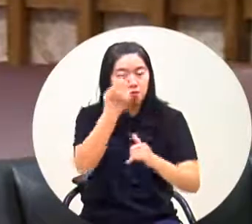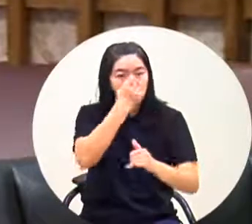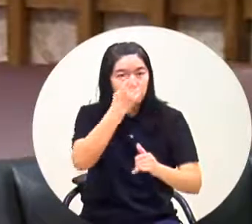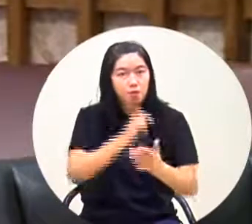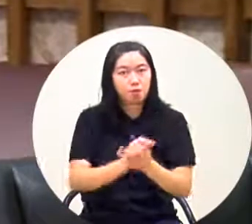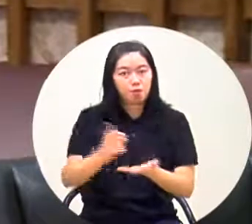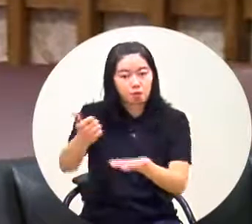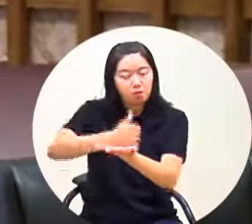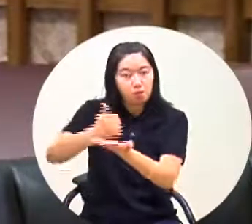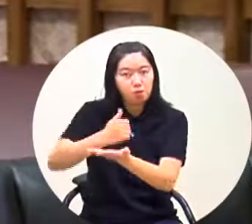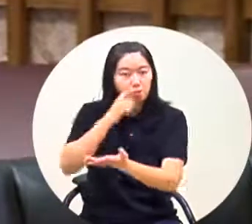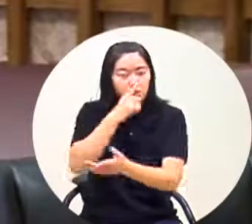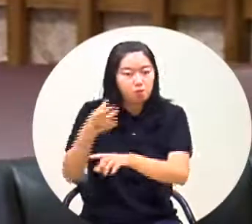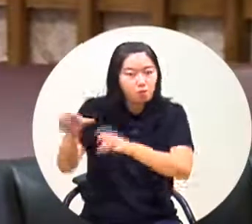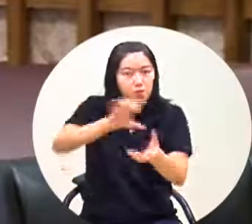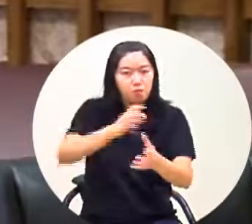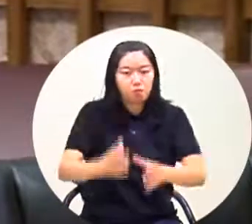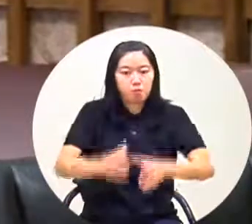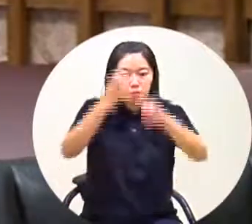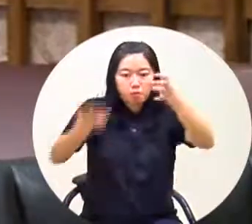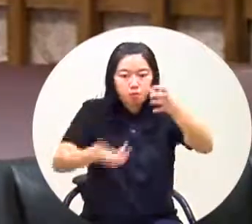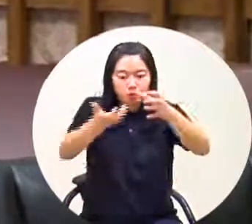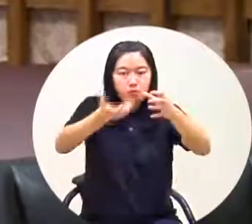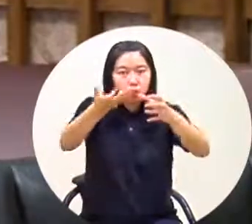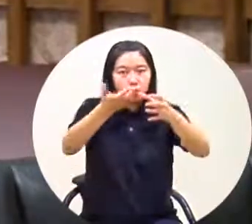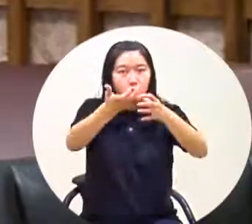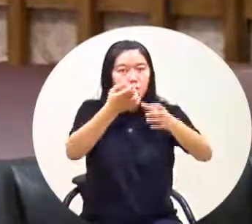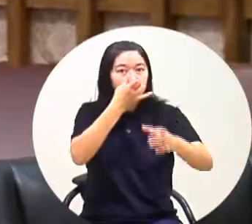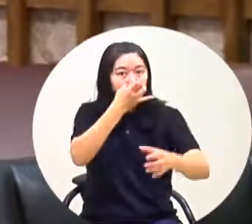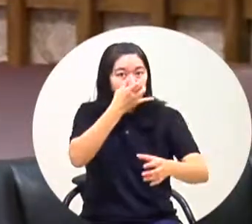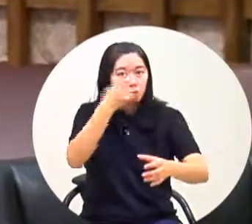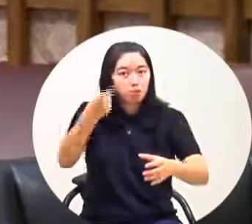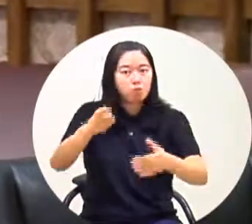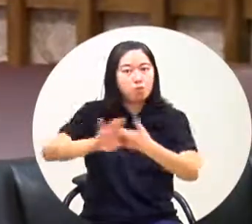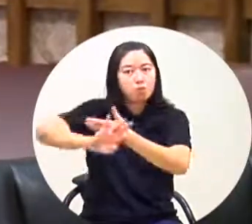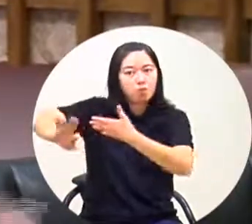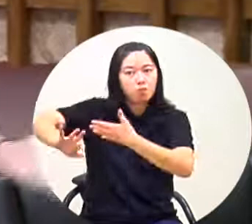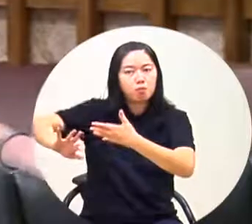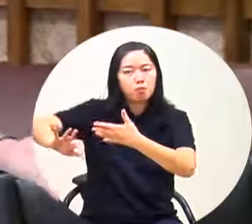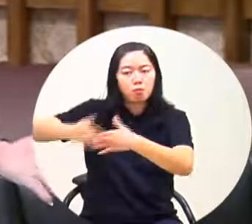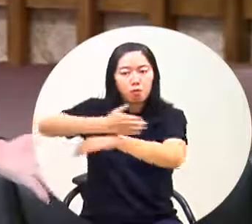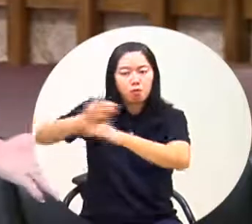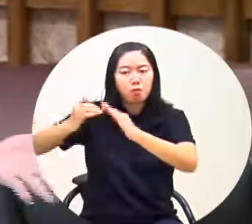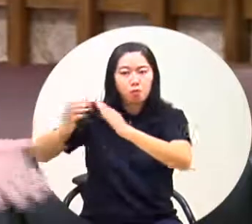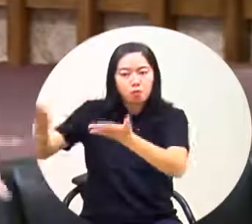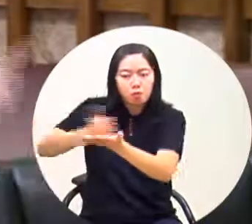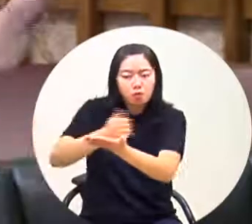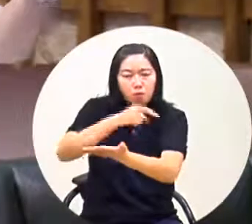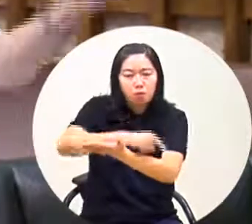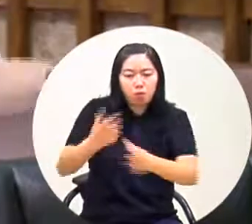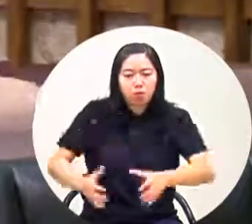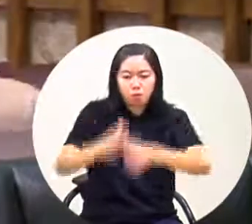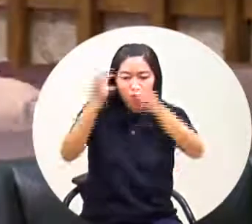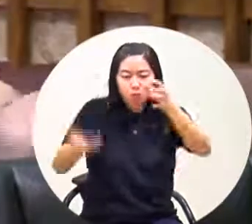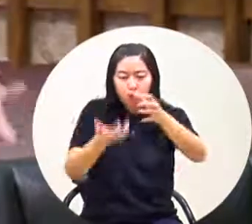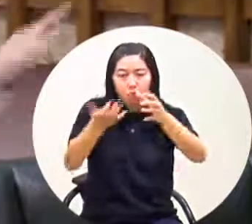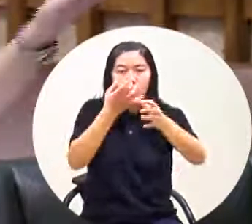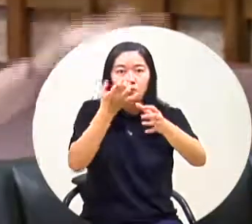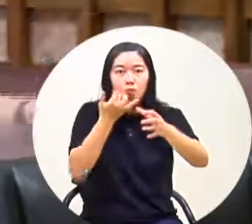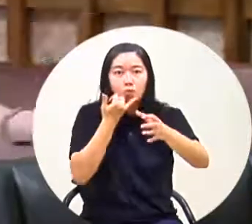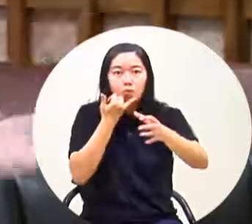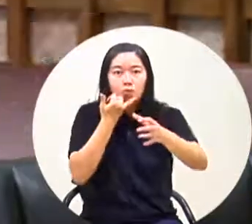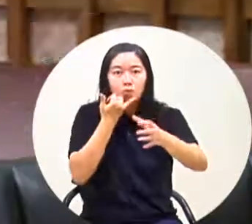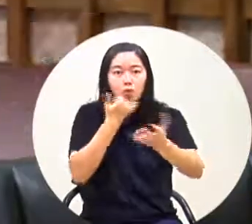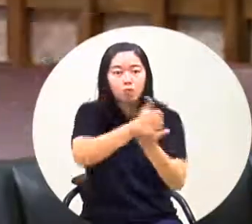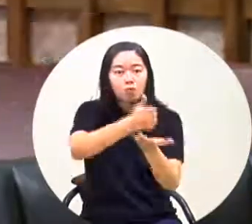按焚化炉无法通烧，按去按该去烧北管区的，啊，安尼粪扫要摕倒，唔同有那转到工厂，爱车